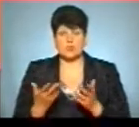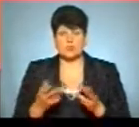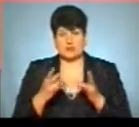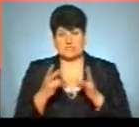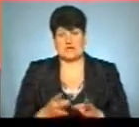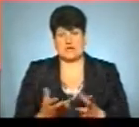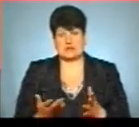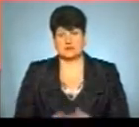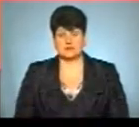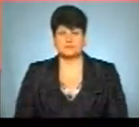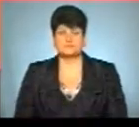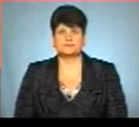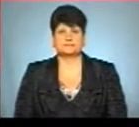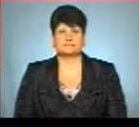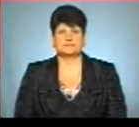трагедії.